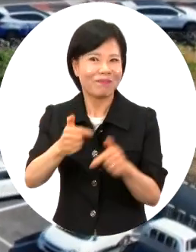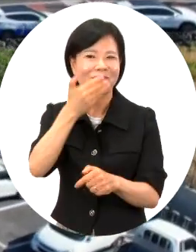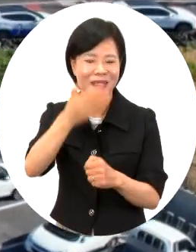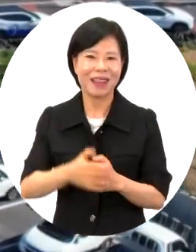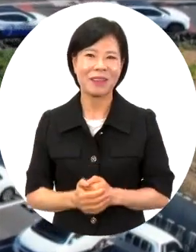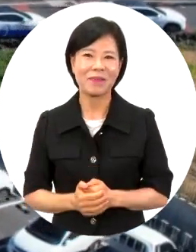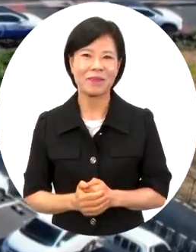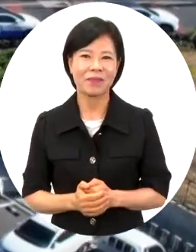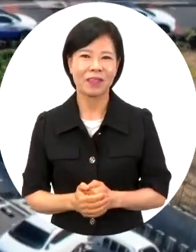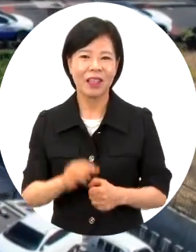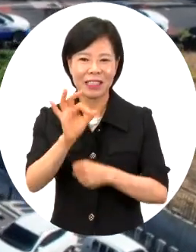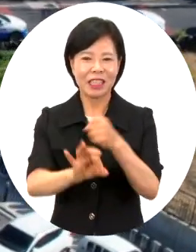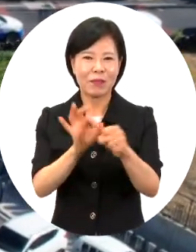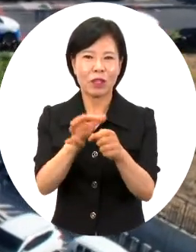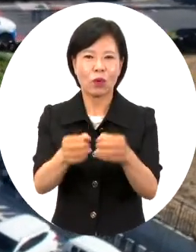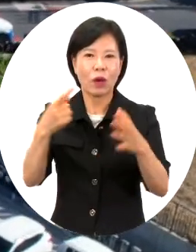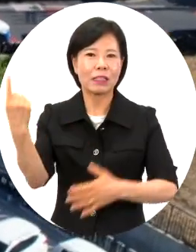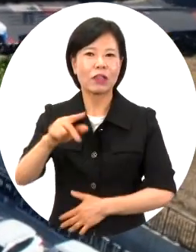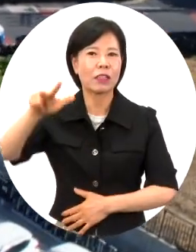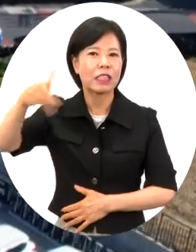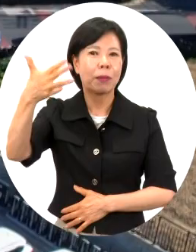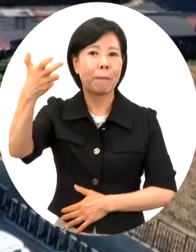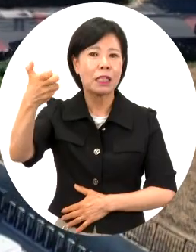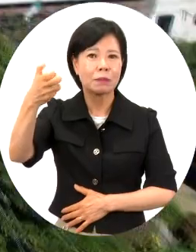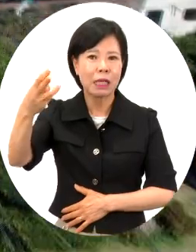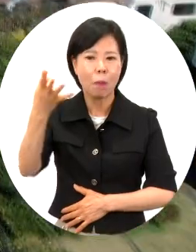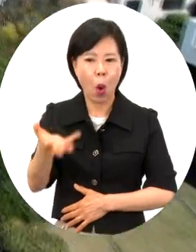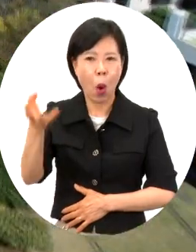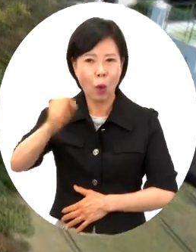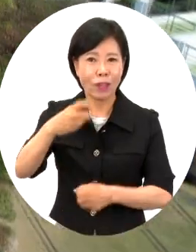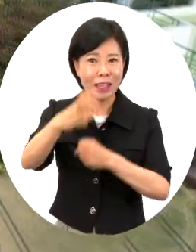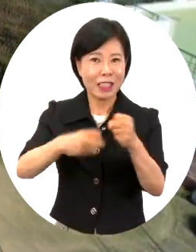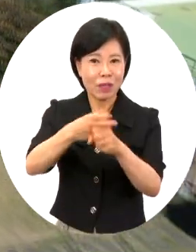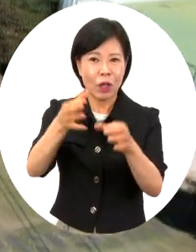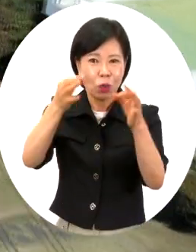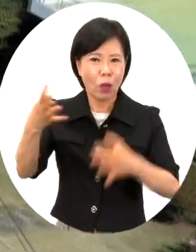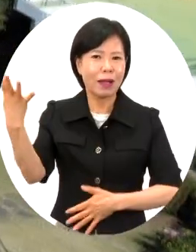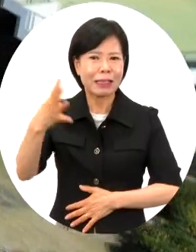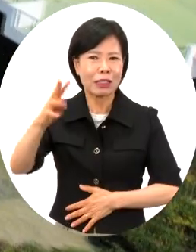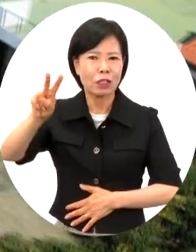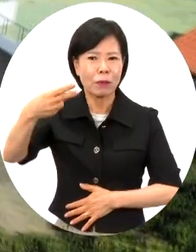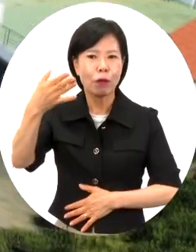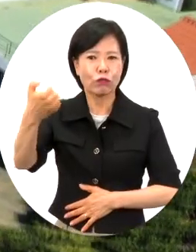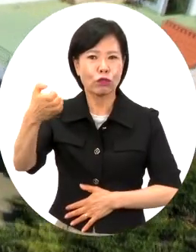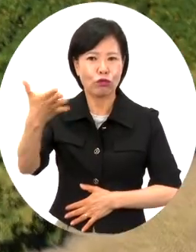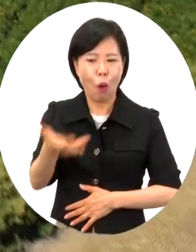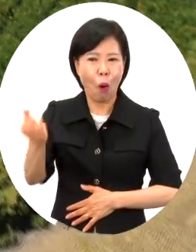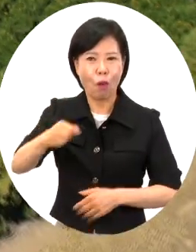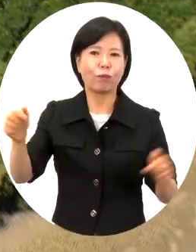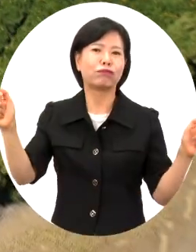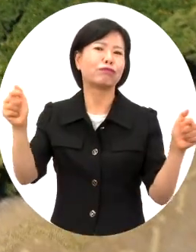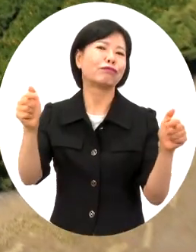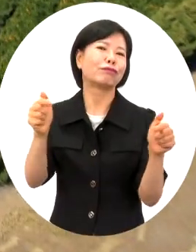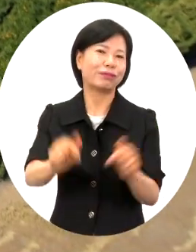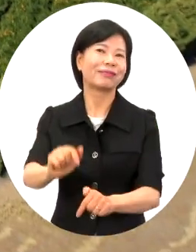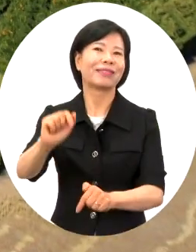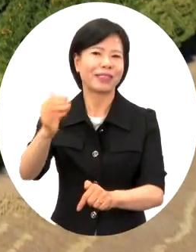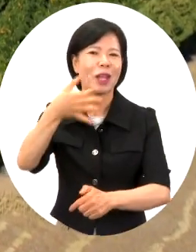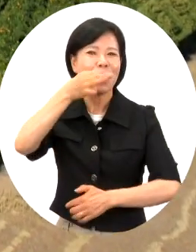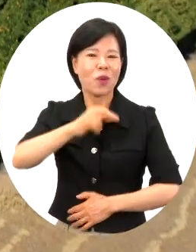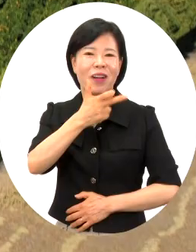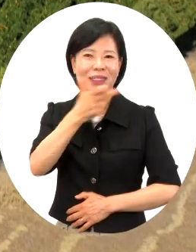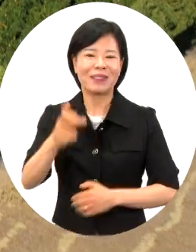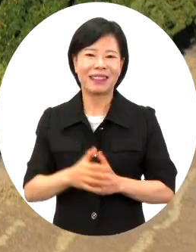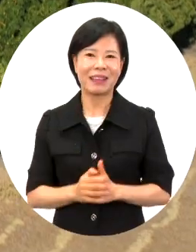것으로 예상되는데요. 10년간 1,783억 원, 20년간 4,299억 원의 예산